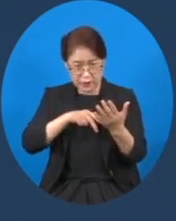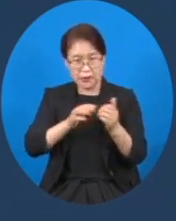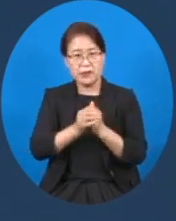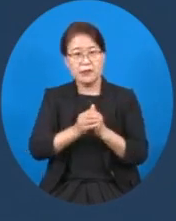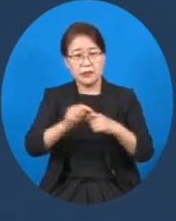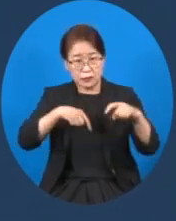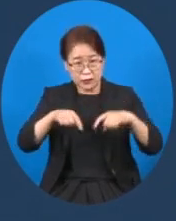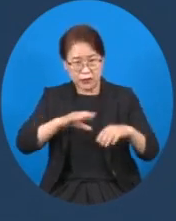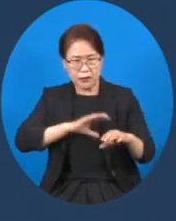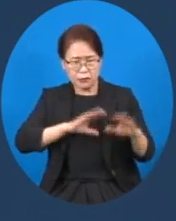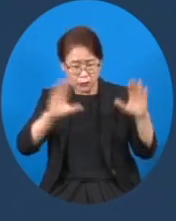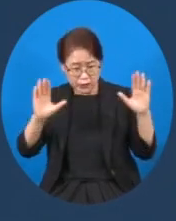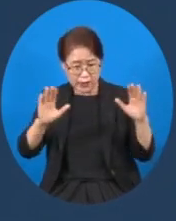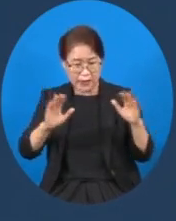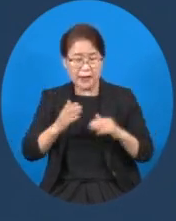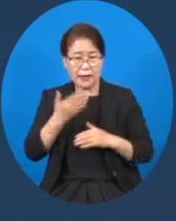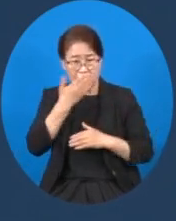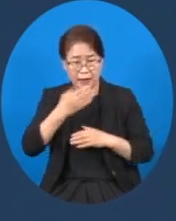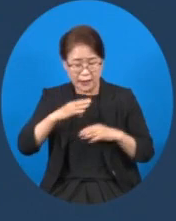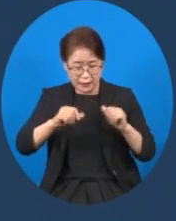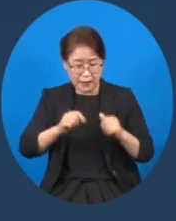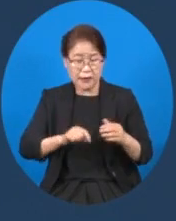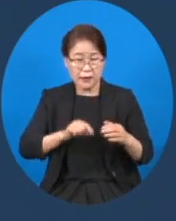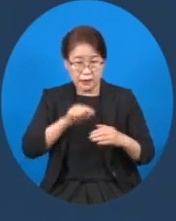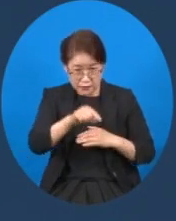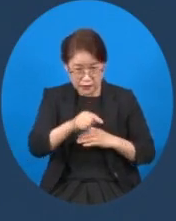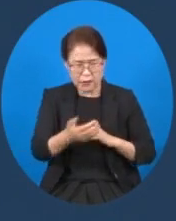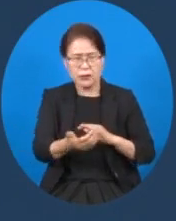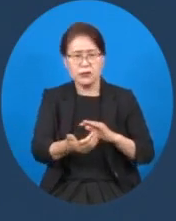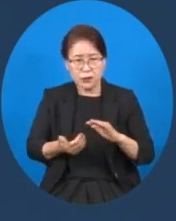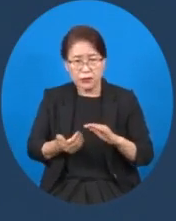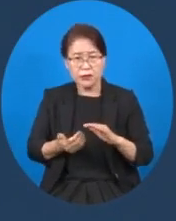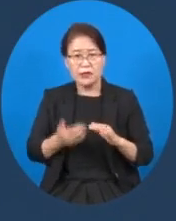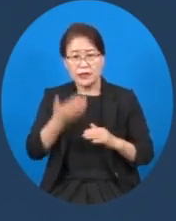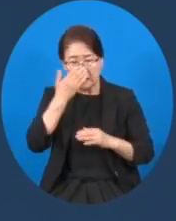지도자인 모세가 가나안 땅에 입성을 앞두고 있는 이스라엘 백성들에게